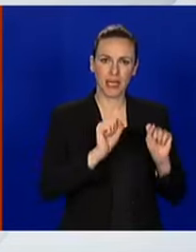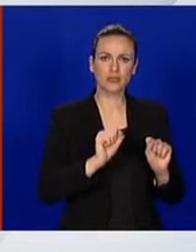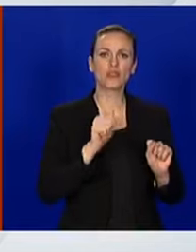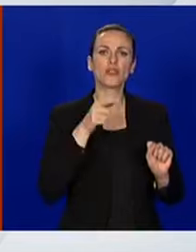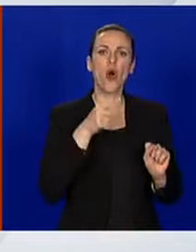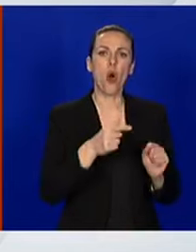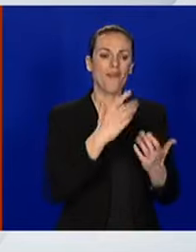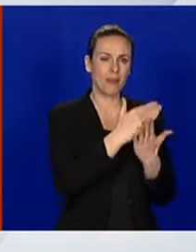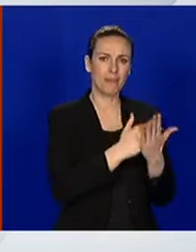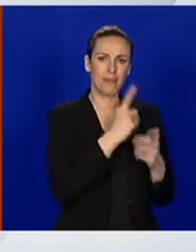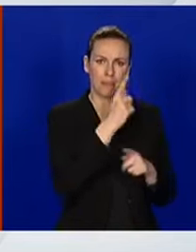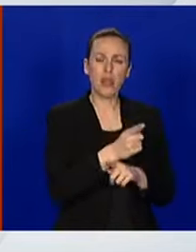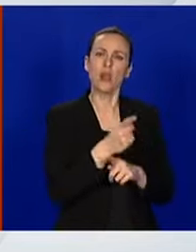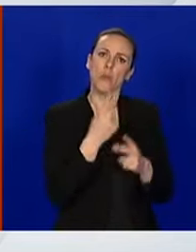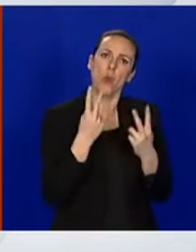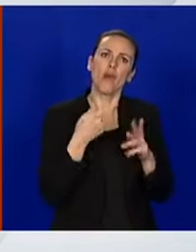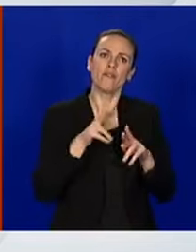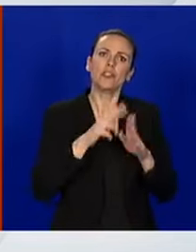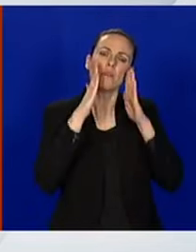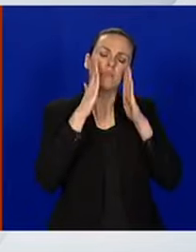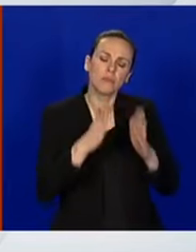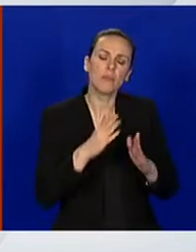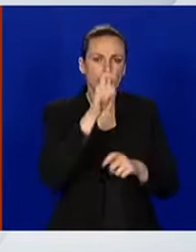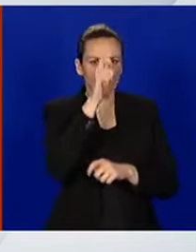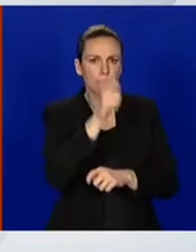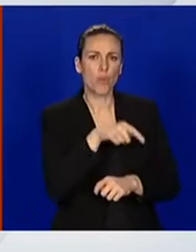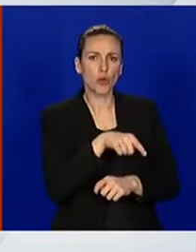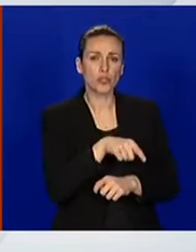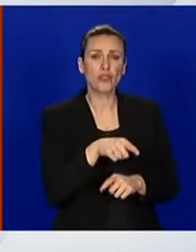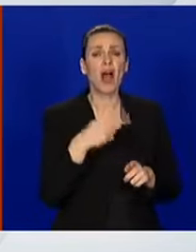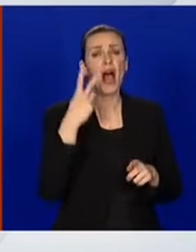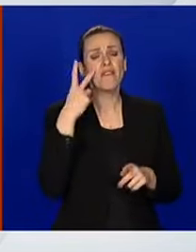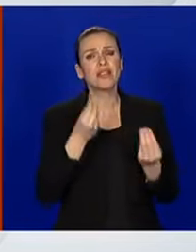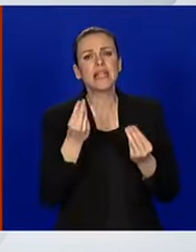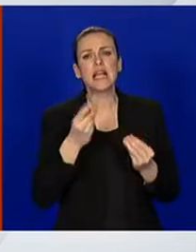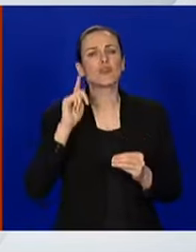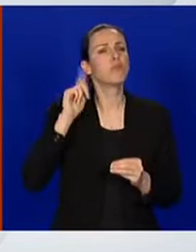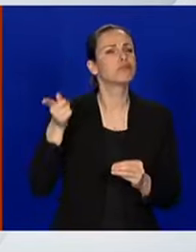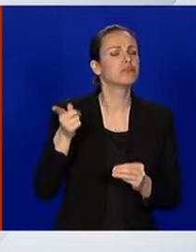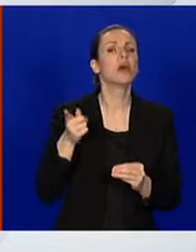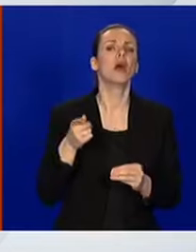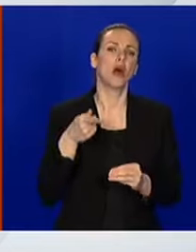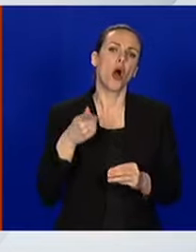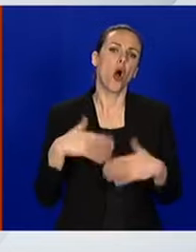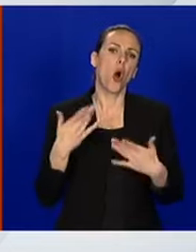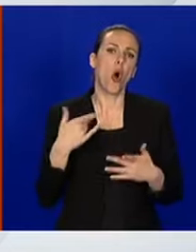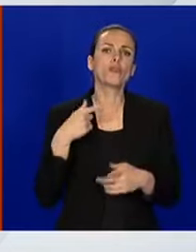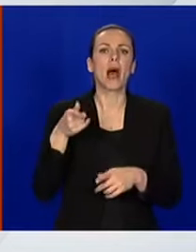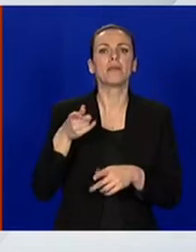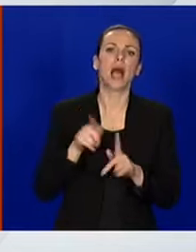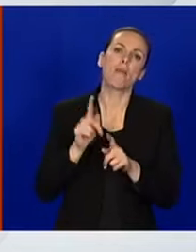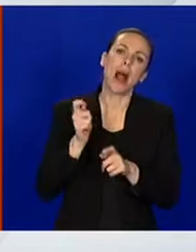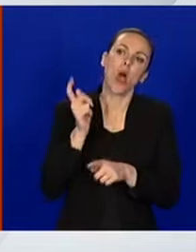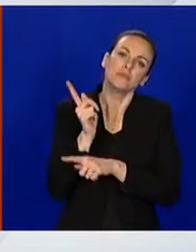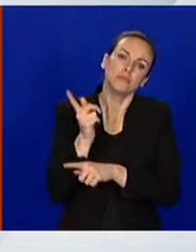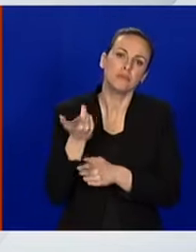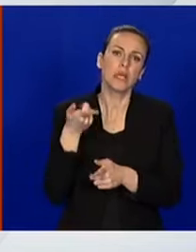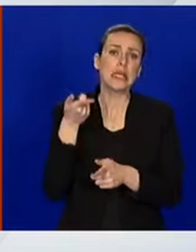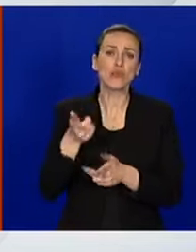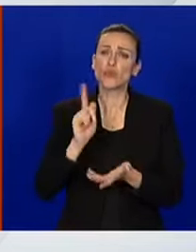se uglavnom poštuju. Tamo gdje se vidi da se ne poštuju, onda se ukaže i to se na